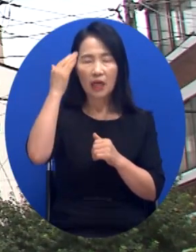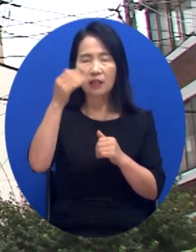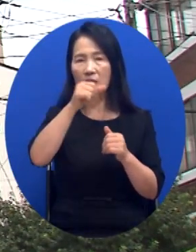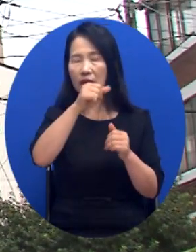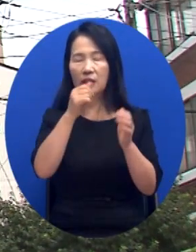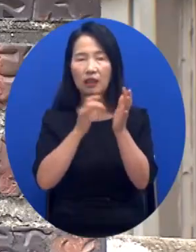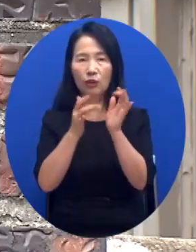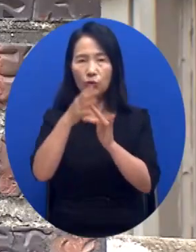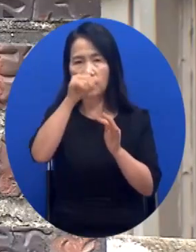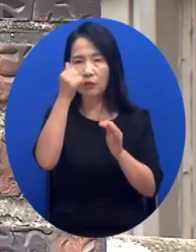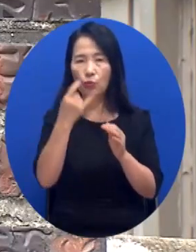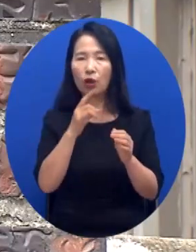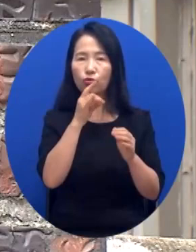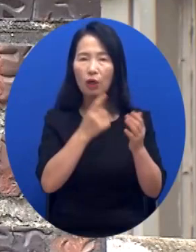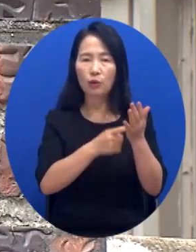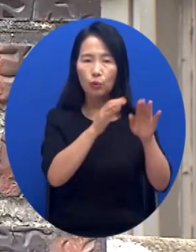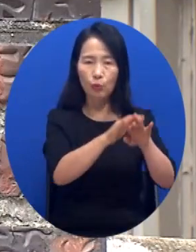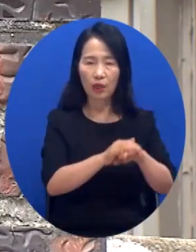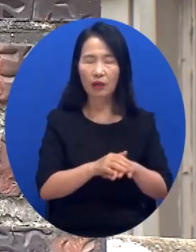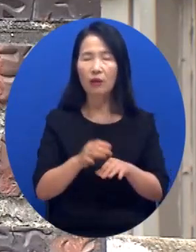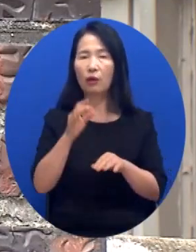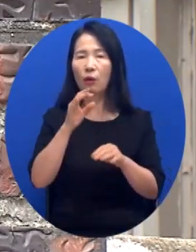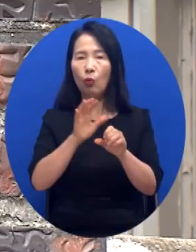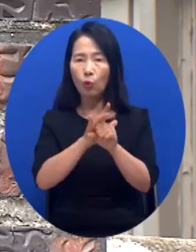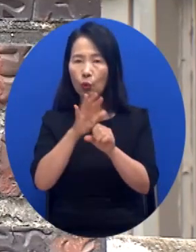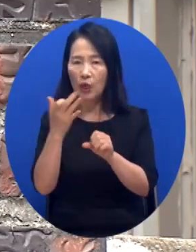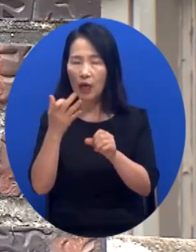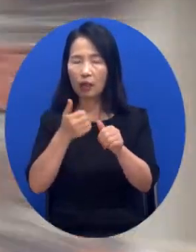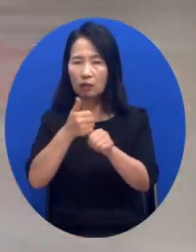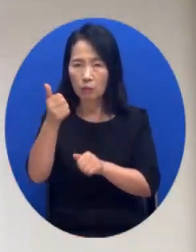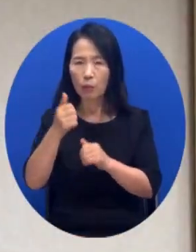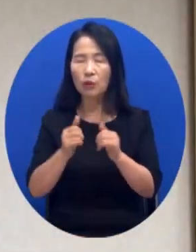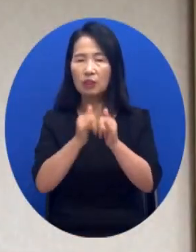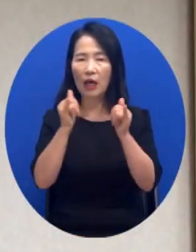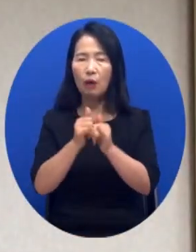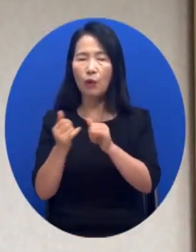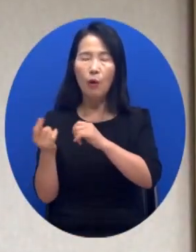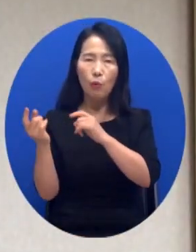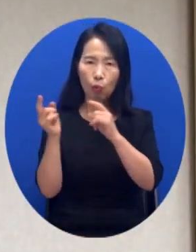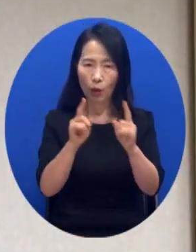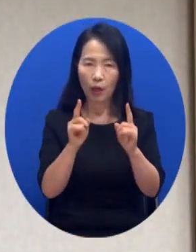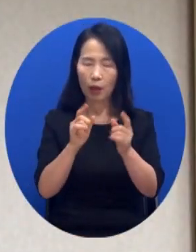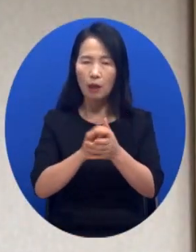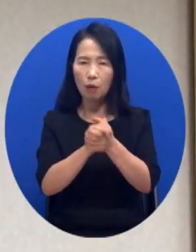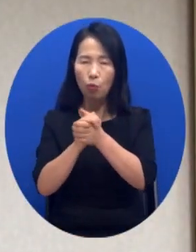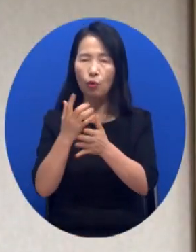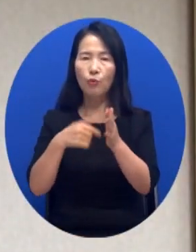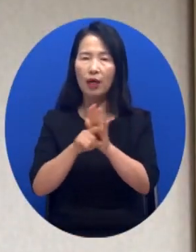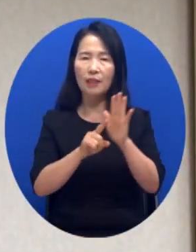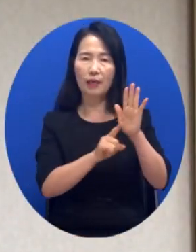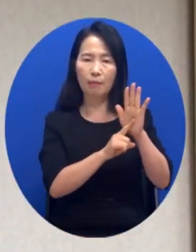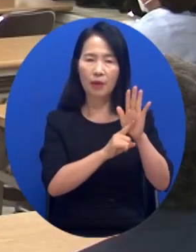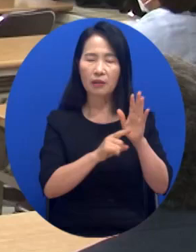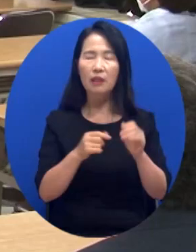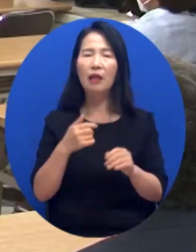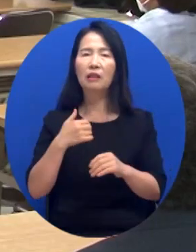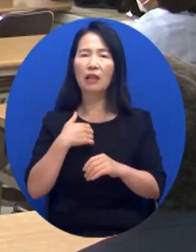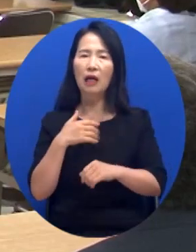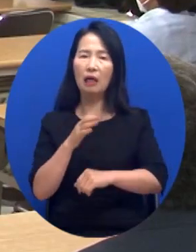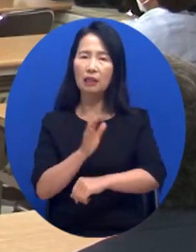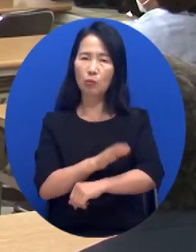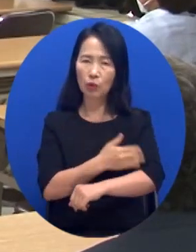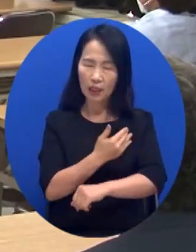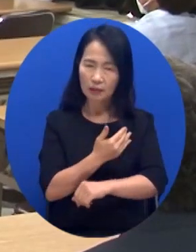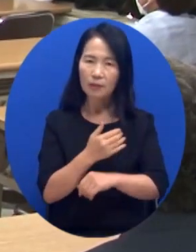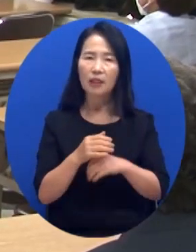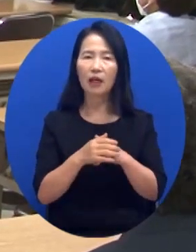대한예수교장로회 중앙총회가 코로나 극복과 우리 사회 화해와 회복을 위한 캠페인을 전개합니다. 내가 잘못했습니다를